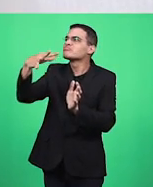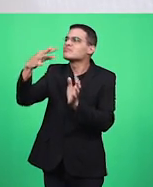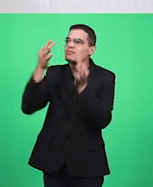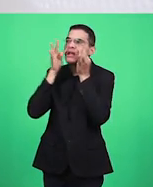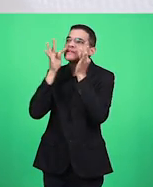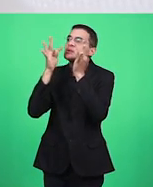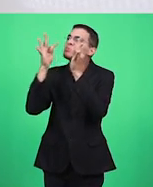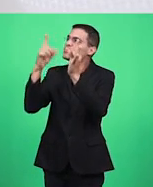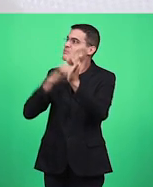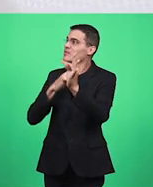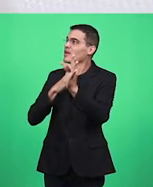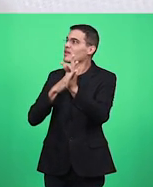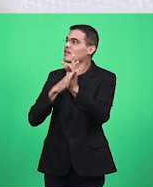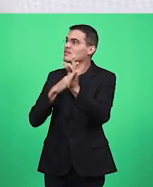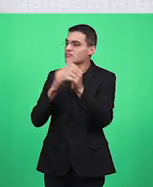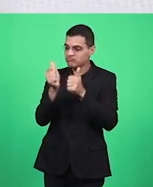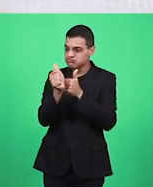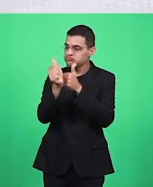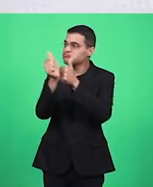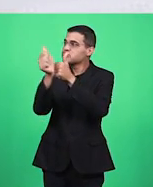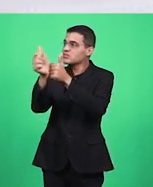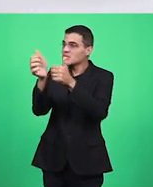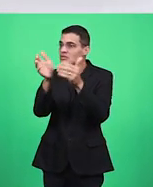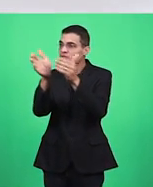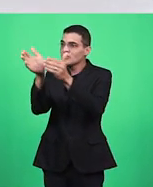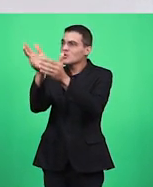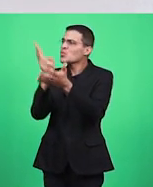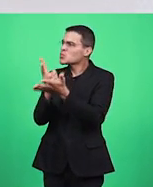которые проходят в белых одеждах?